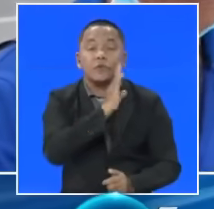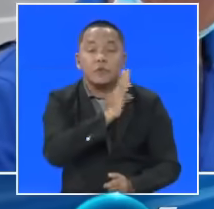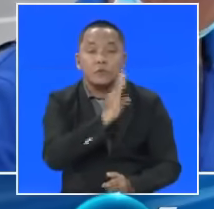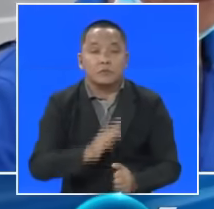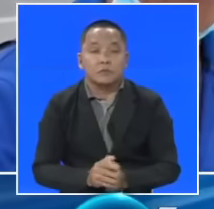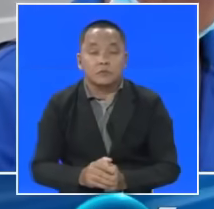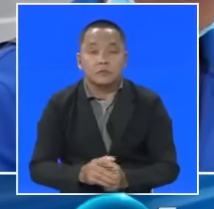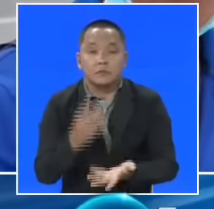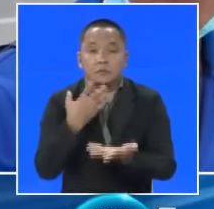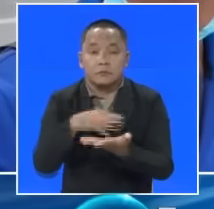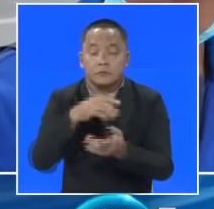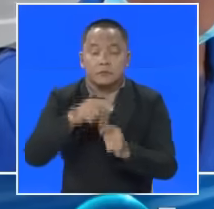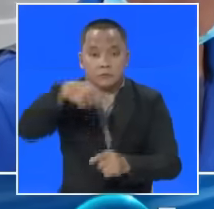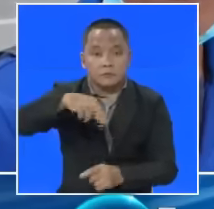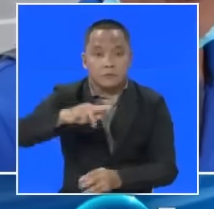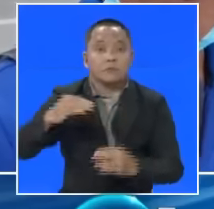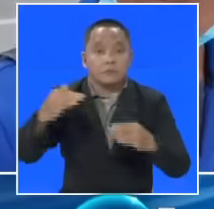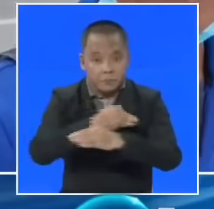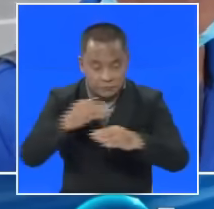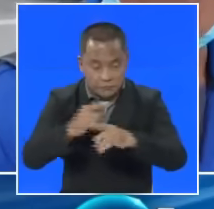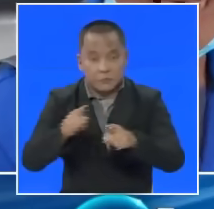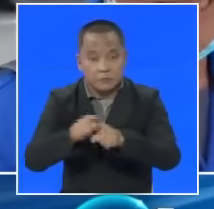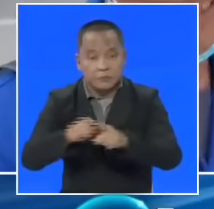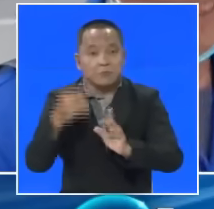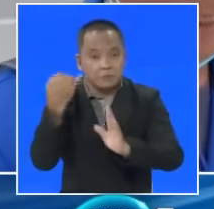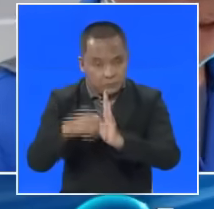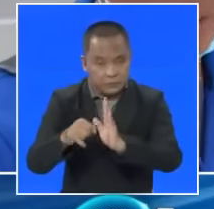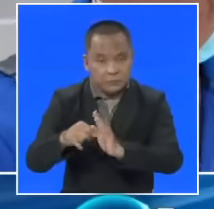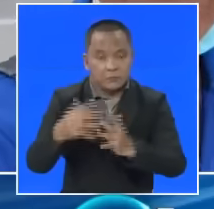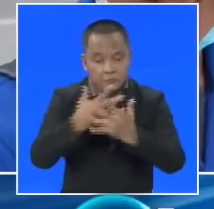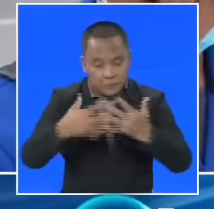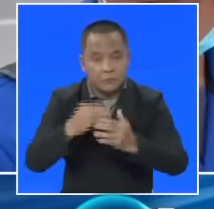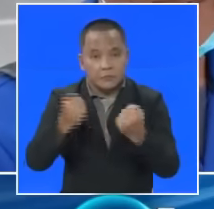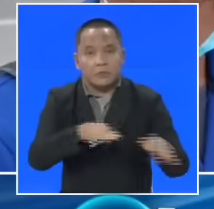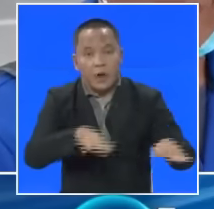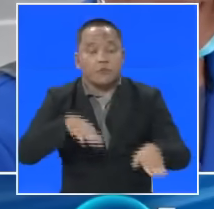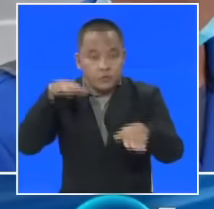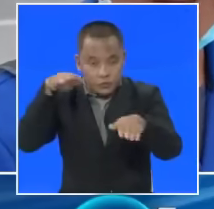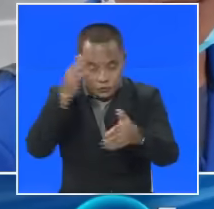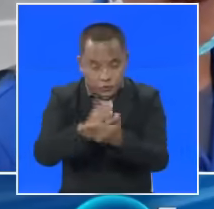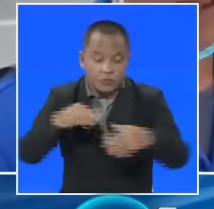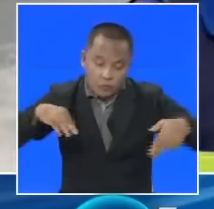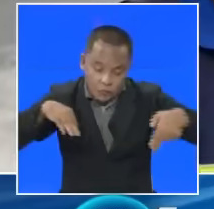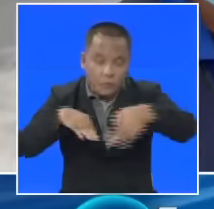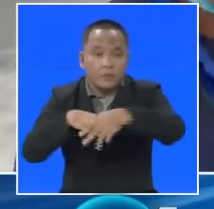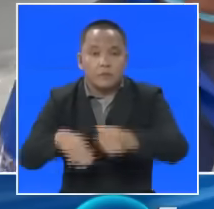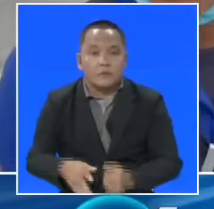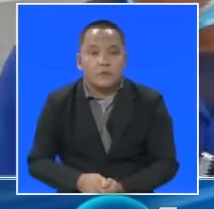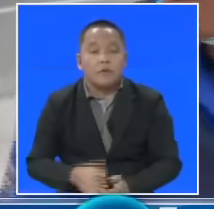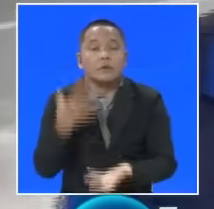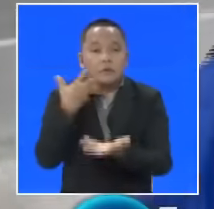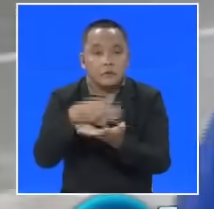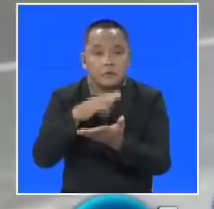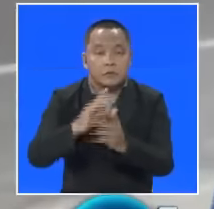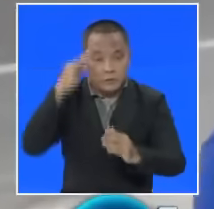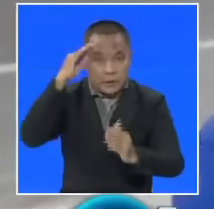ผู้กระทำในพรบจราจรเรื่องทางม้าลายจะเป็นบ้านไหนจะคือรถต้องพร้อมหยุดทันทีเมื่อมีคนข้าม มีรายงาน